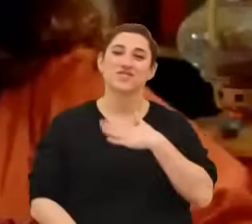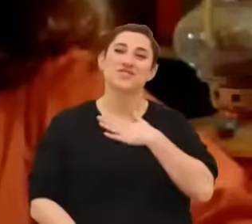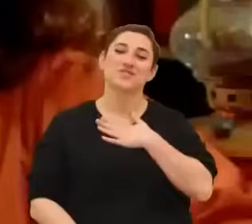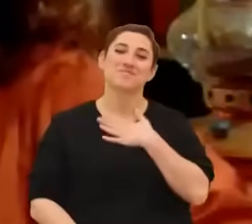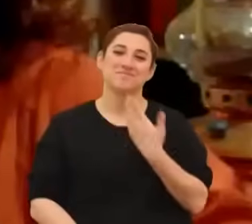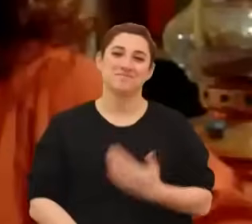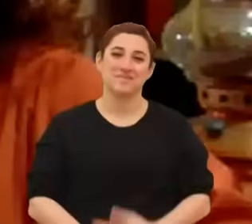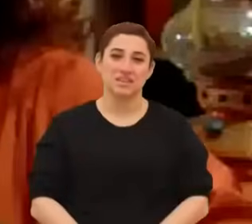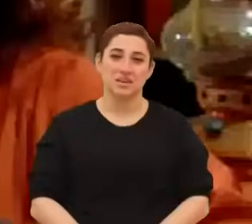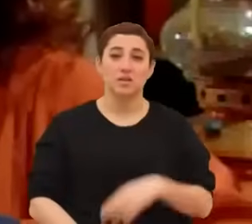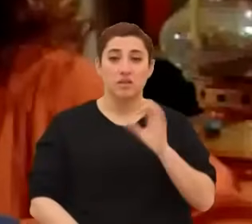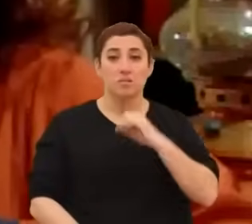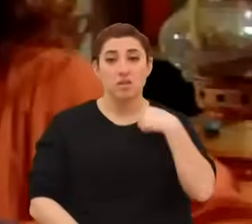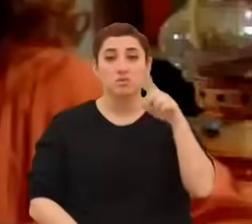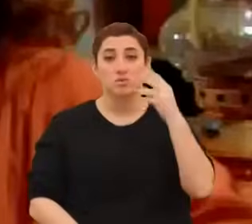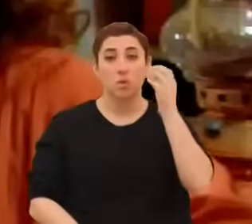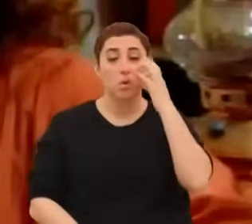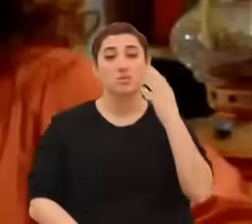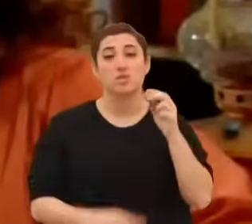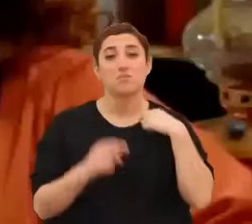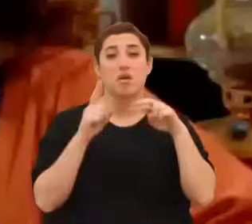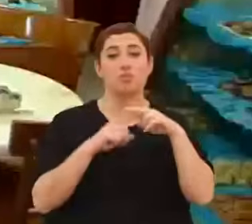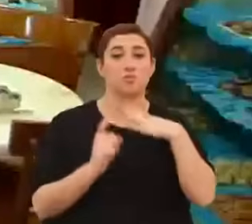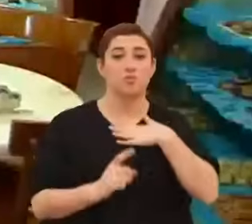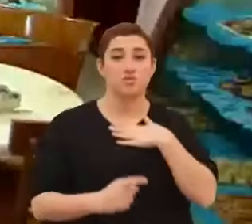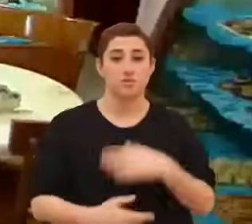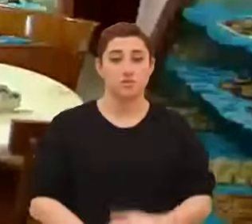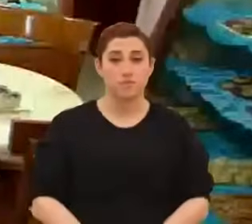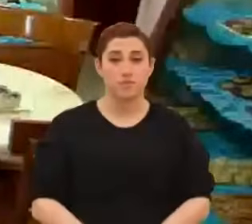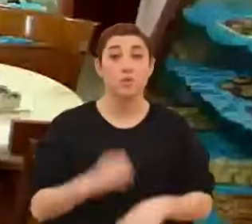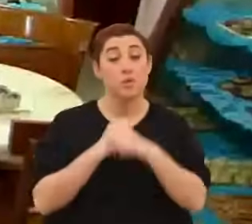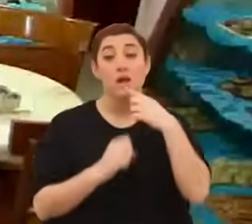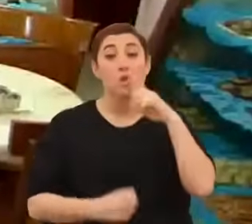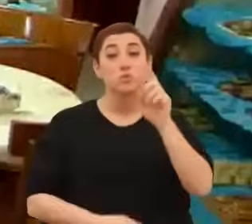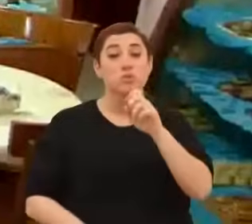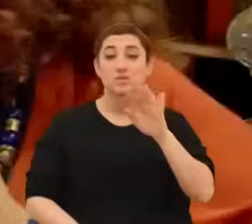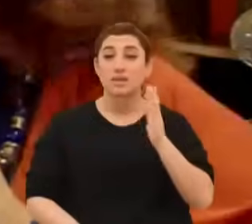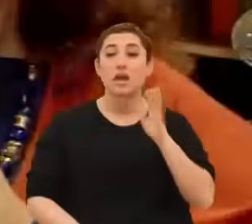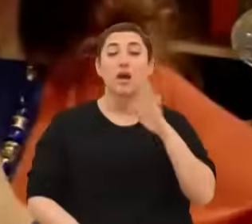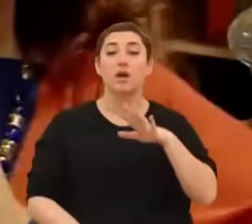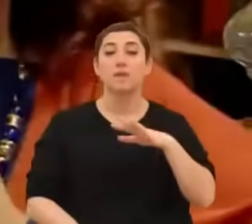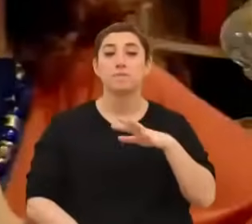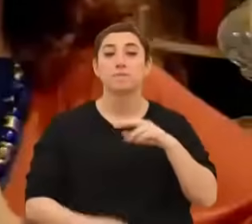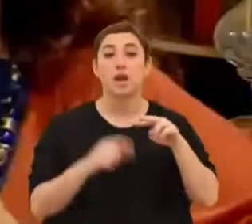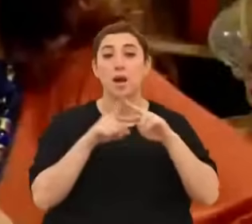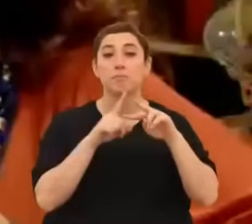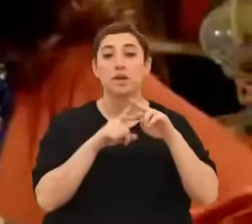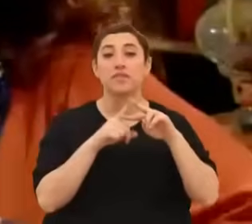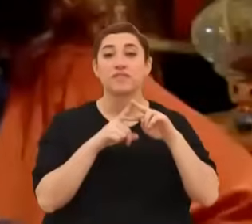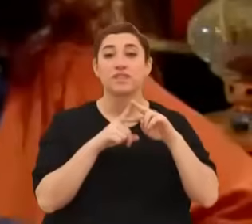Canım benim. Evet, ben de seni çok özledim Ahmetciğim. Birden sorsana. Ne? Ha,